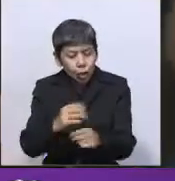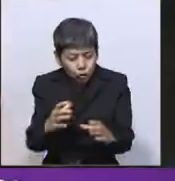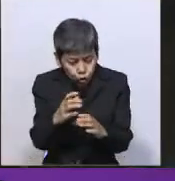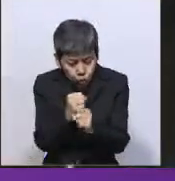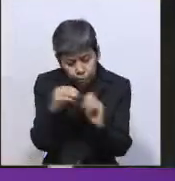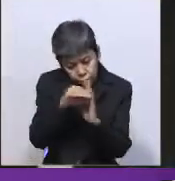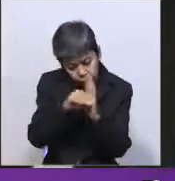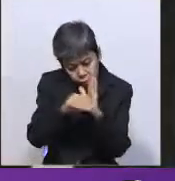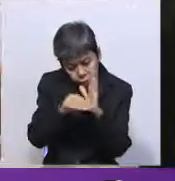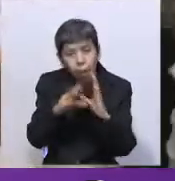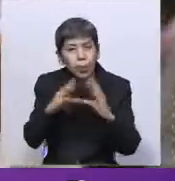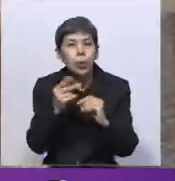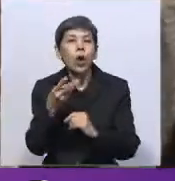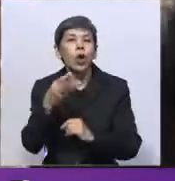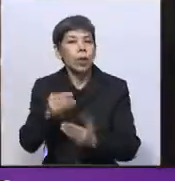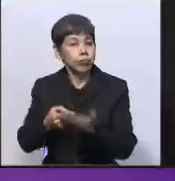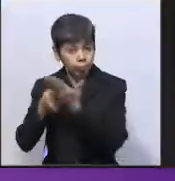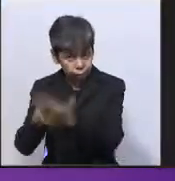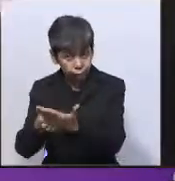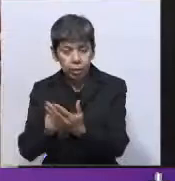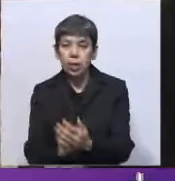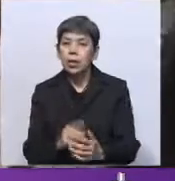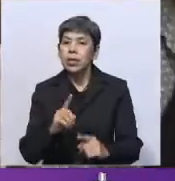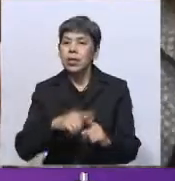ข้อมูลเข้าในที่ประชุมคณะรัฐมนตรีในวัน